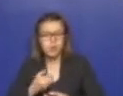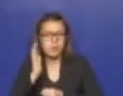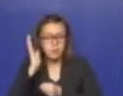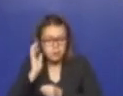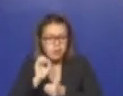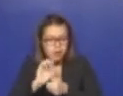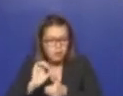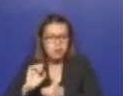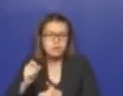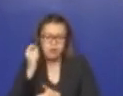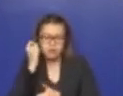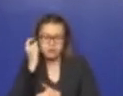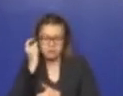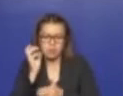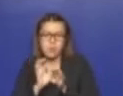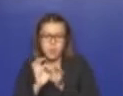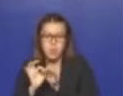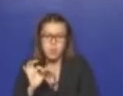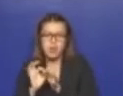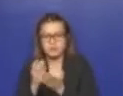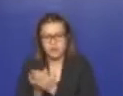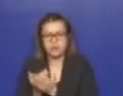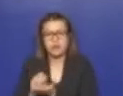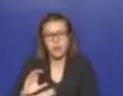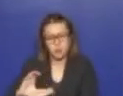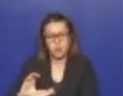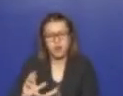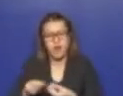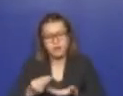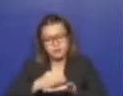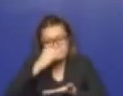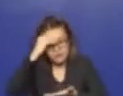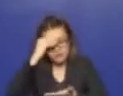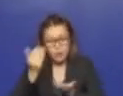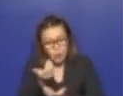ใยในการใช้กองทุนของลูกหลาน